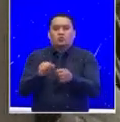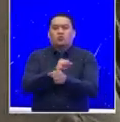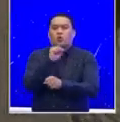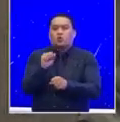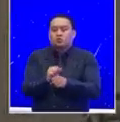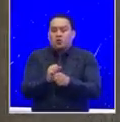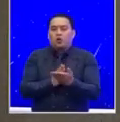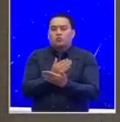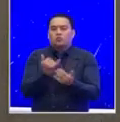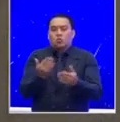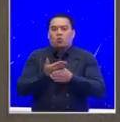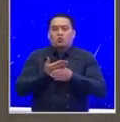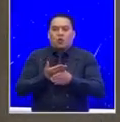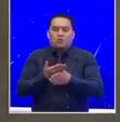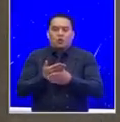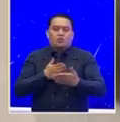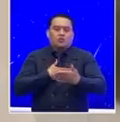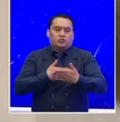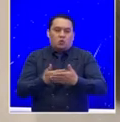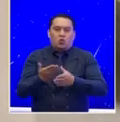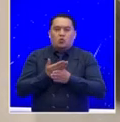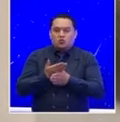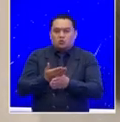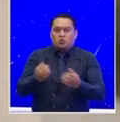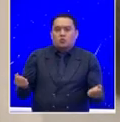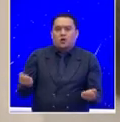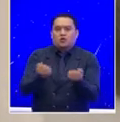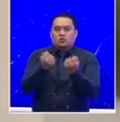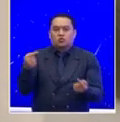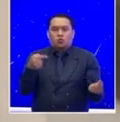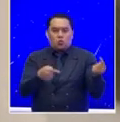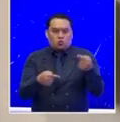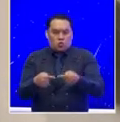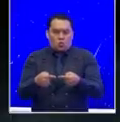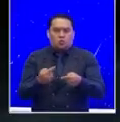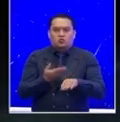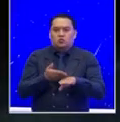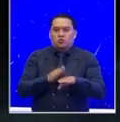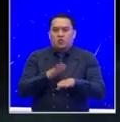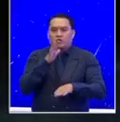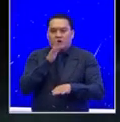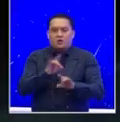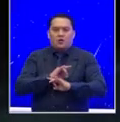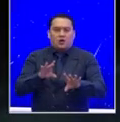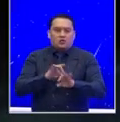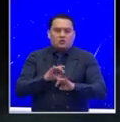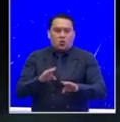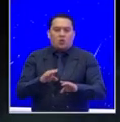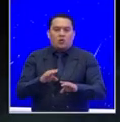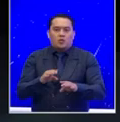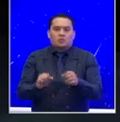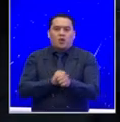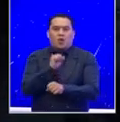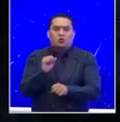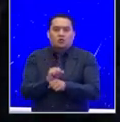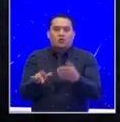постах. Наша задача сейчас быть сплоченными и поддерживать друг друга в такое нелегкое время, утверждают они. К слову, по